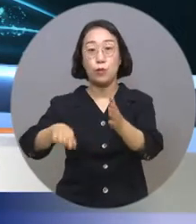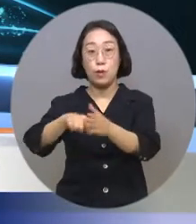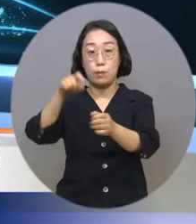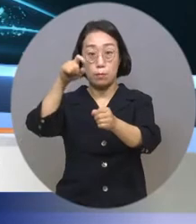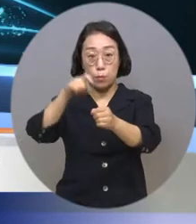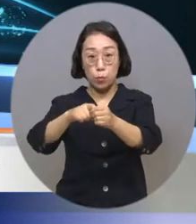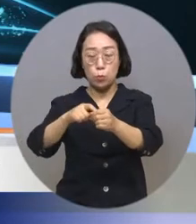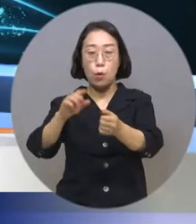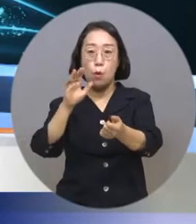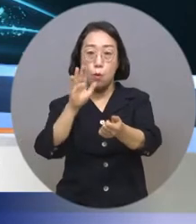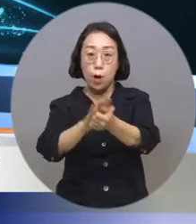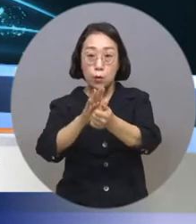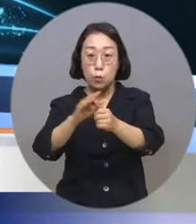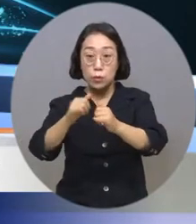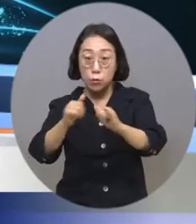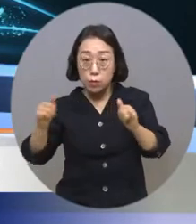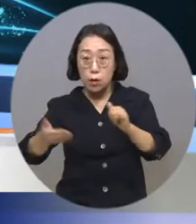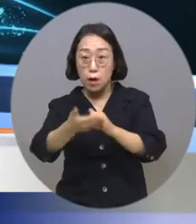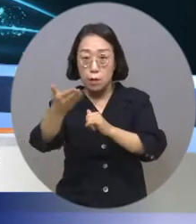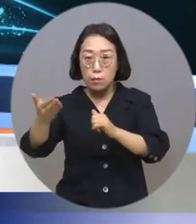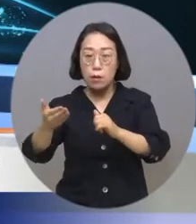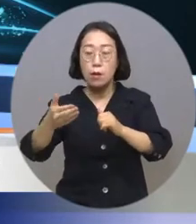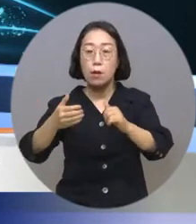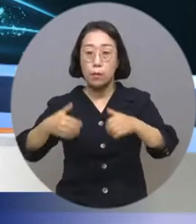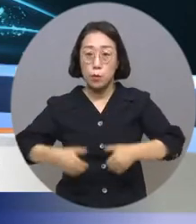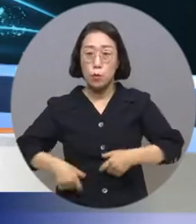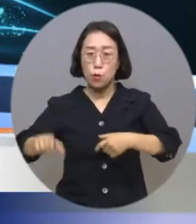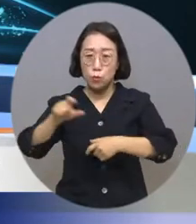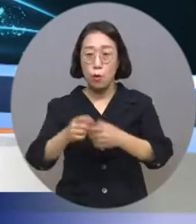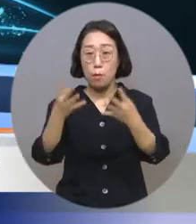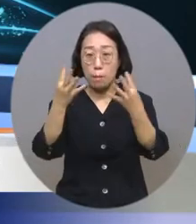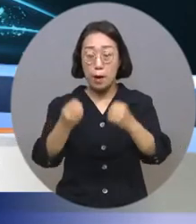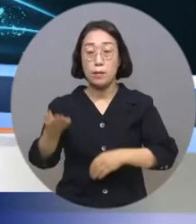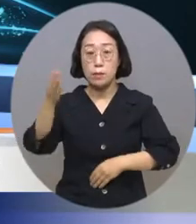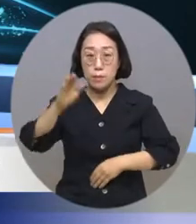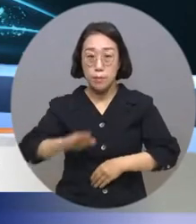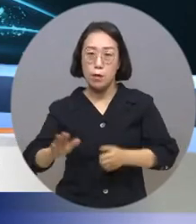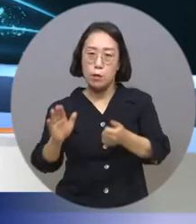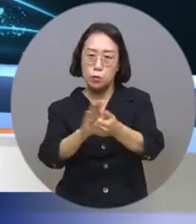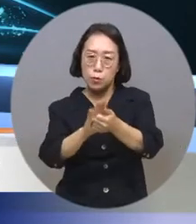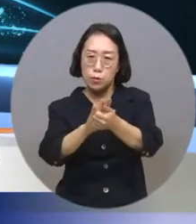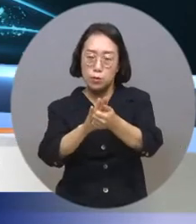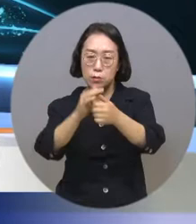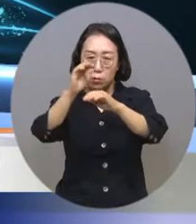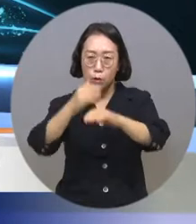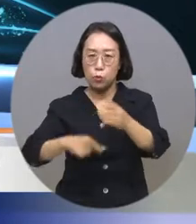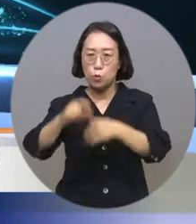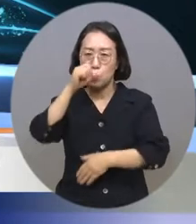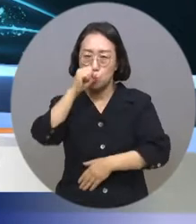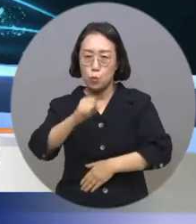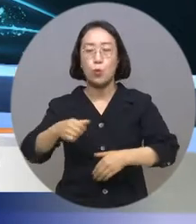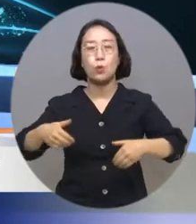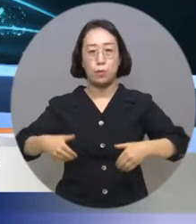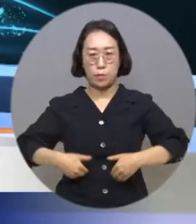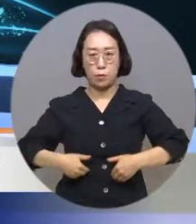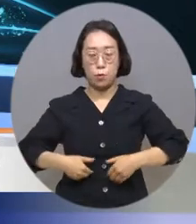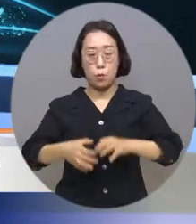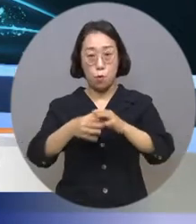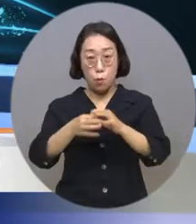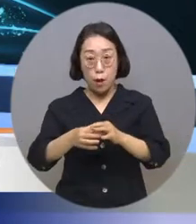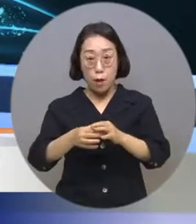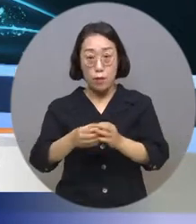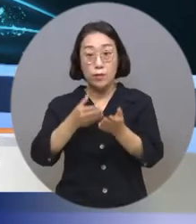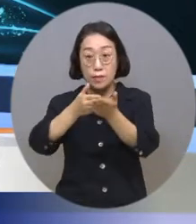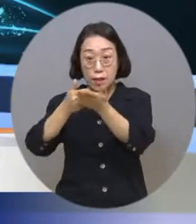대한 수요는 날로 증가하고 있는데요. 이와 함께 서비스 질 개선을 위한 요구도 높아지고 있습니다. 이에 대한 지적의